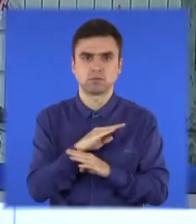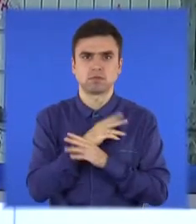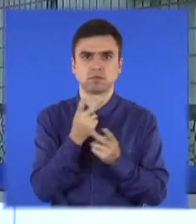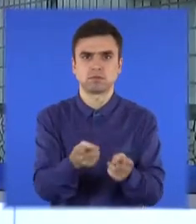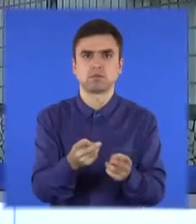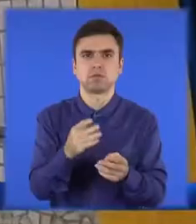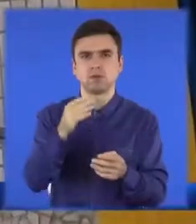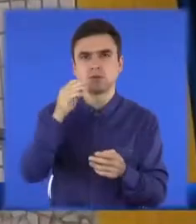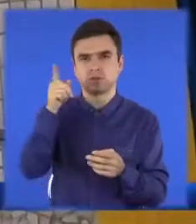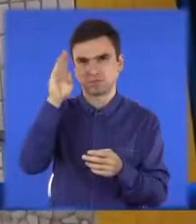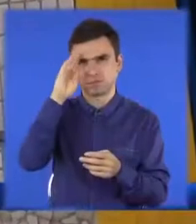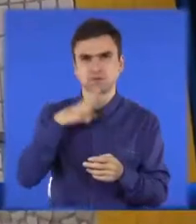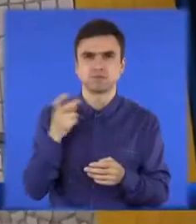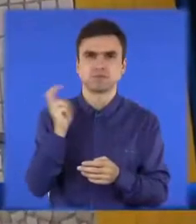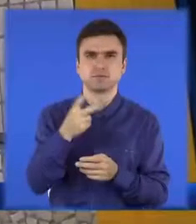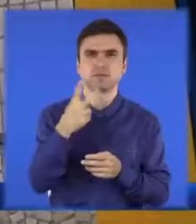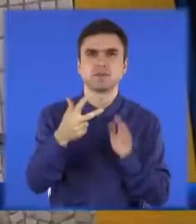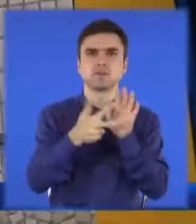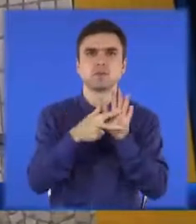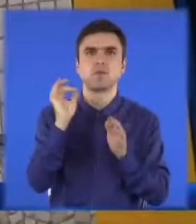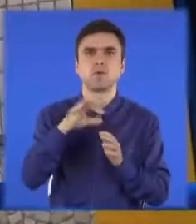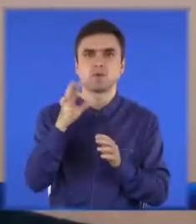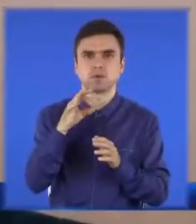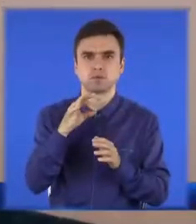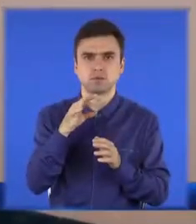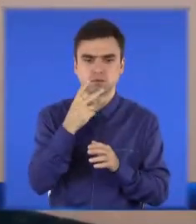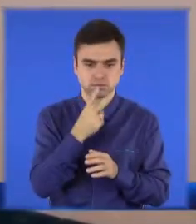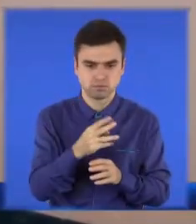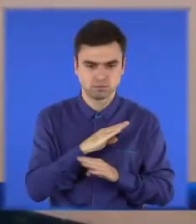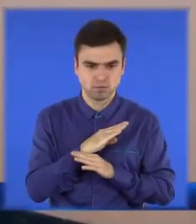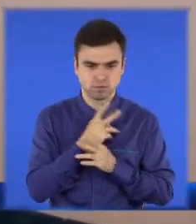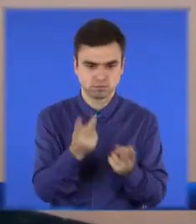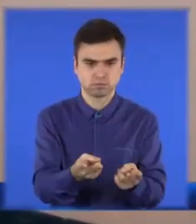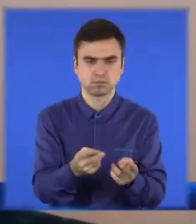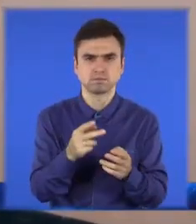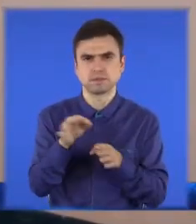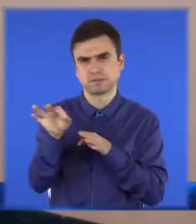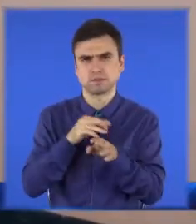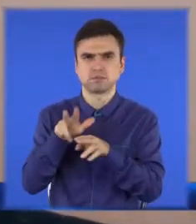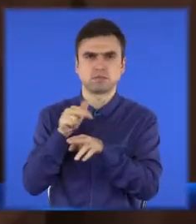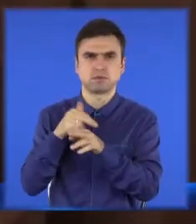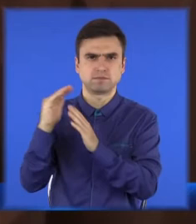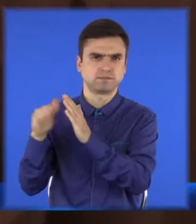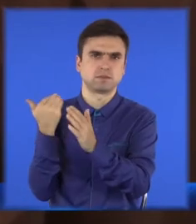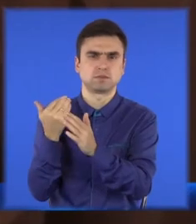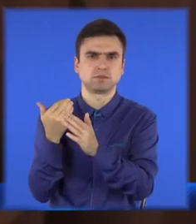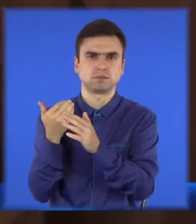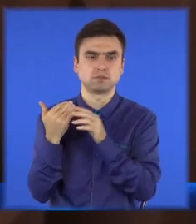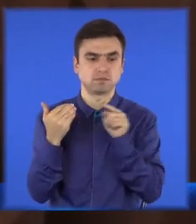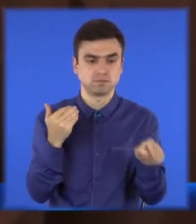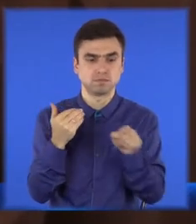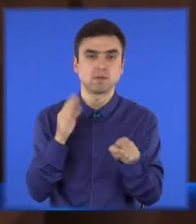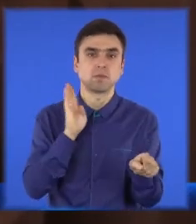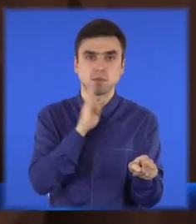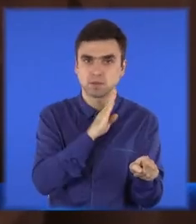жовтня. Коли побачив тіла жінок, одразу повідомив до поліції. Померлими виявилися мати з донькою. Одній